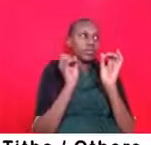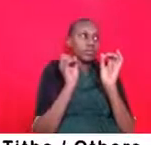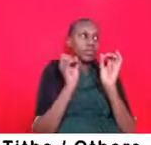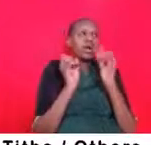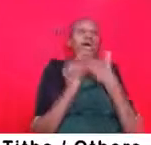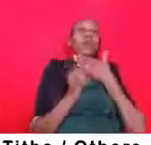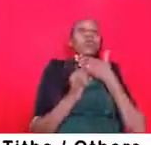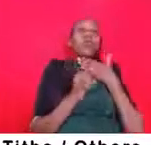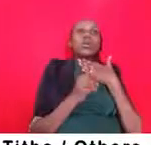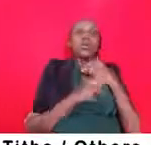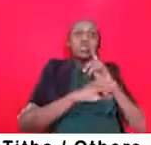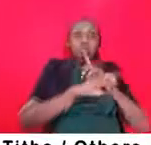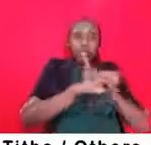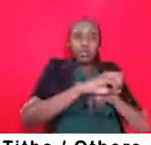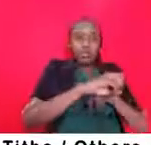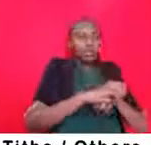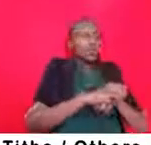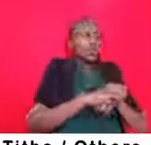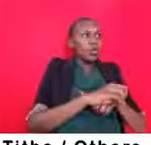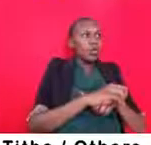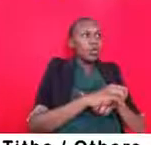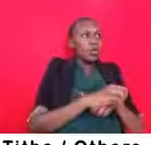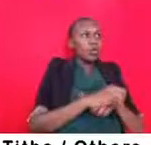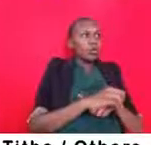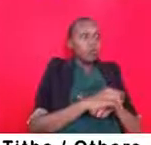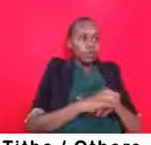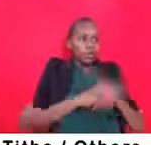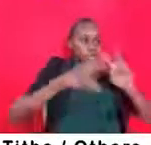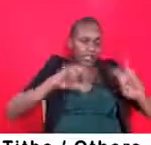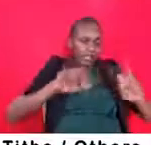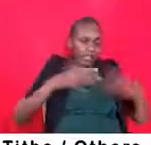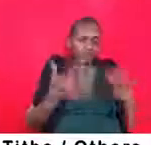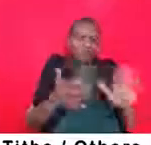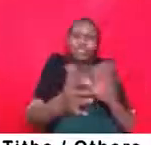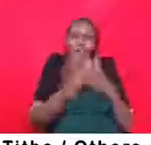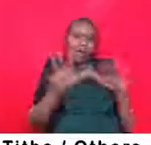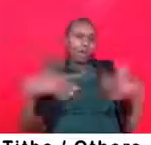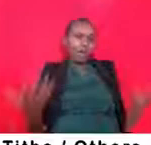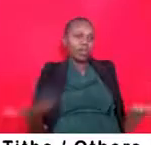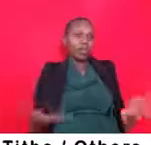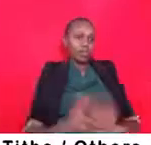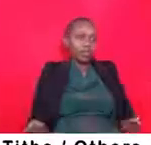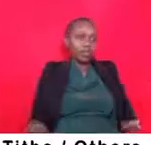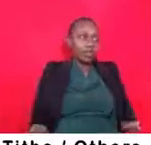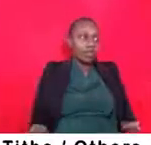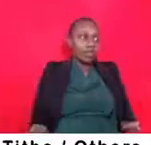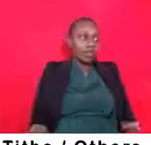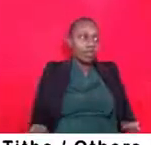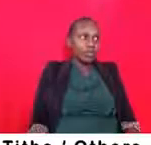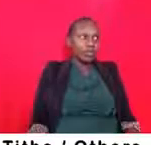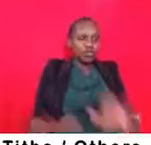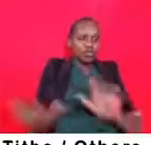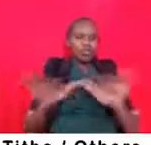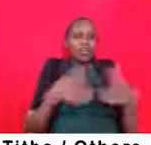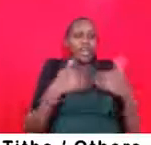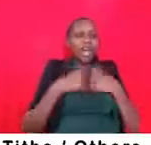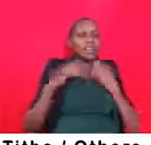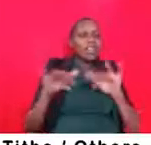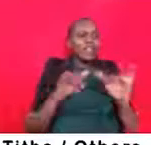nataka uende ufanye kwa Google. Huu wimbo unaendanga namna hivi. Kiboris nipatie